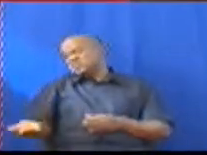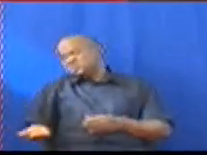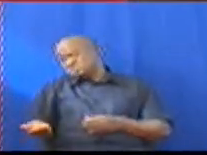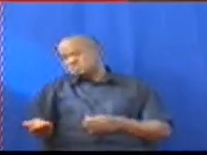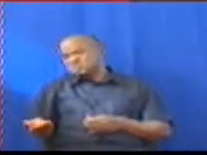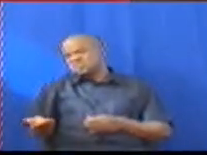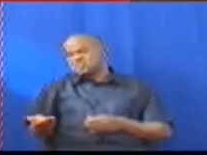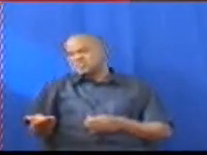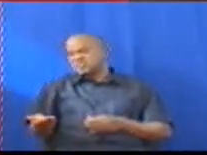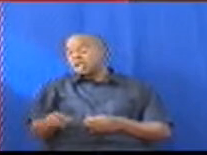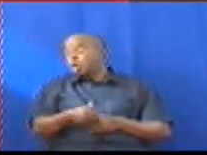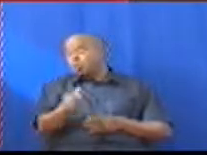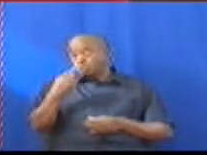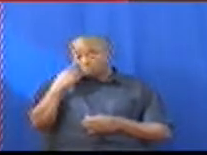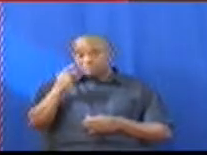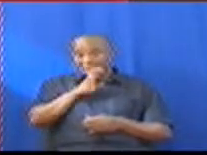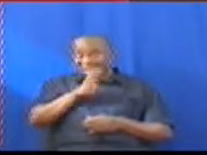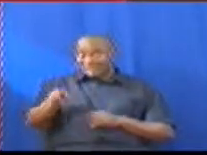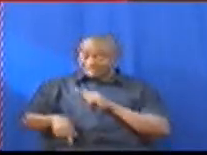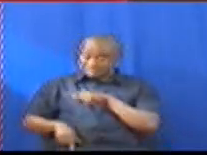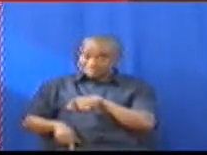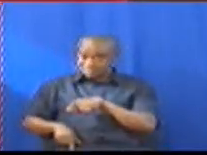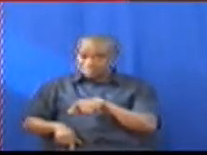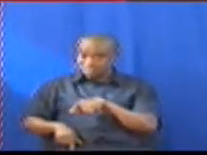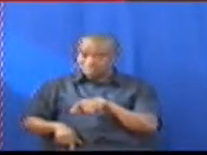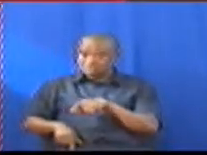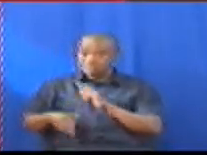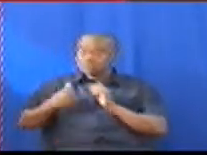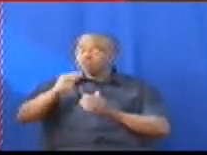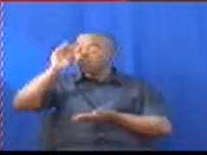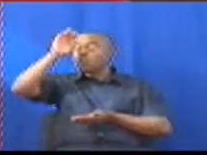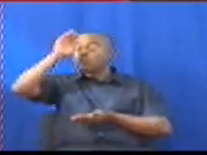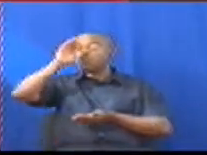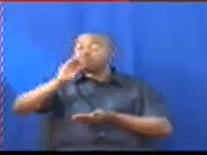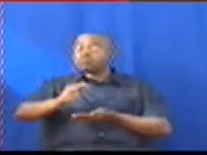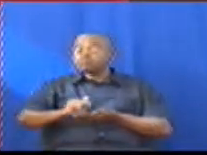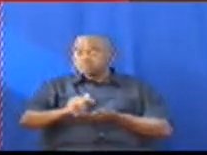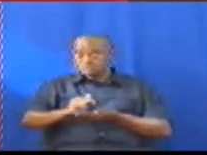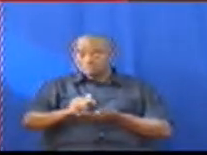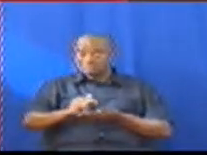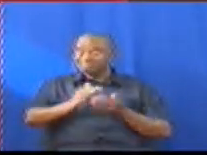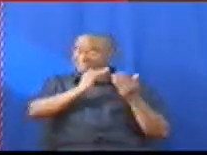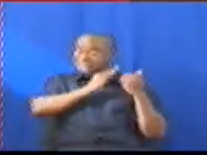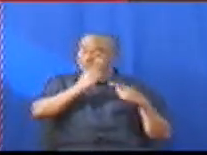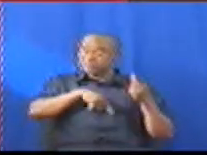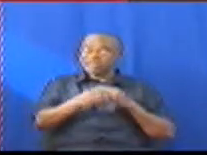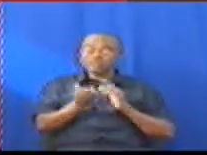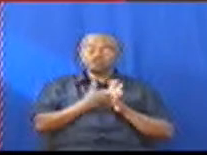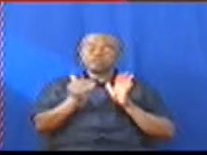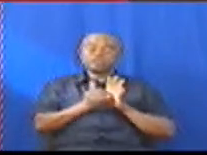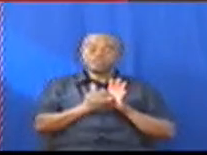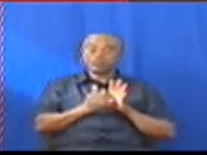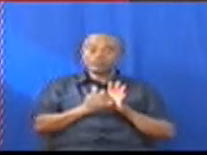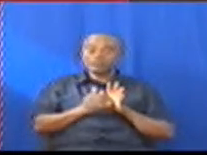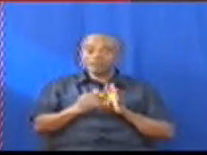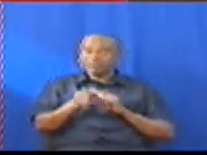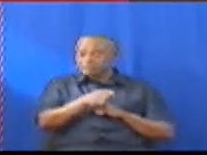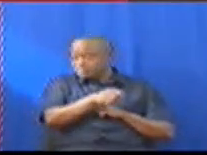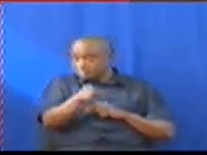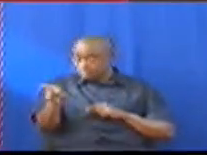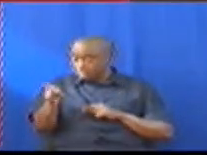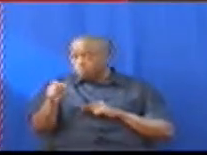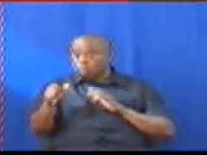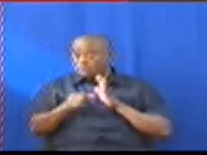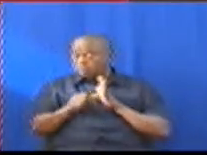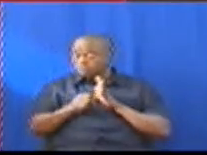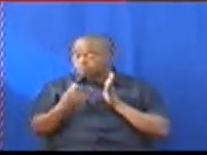hitaji na wenzetu wameshaona ni hitaji kwa wakati huu, ili tupunguze mzigo kwenye shule ya sheria ya Tanzania, basi wale wanafunzi ambao wanatoka fresh from